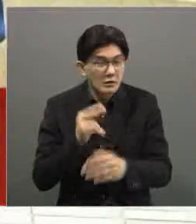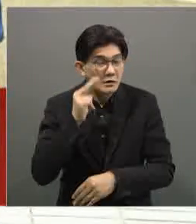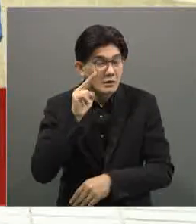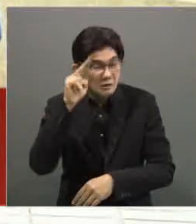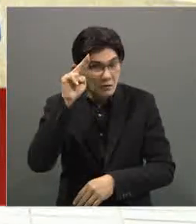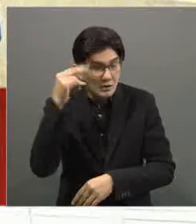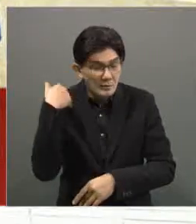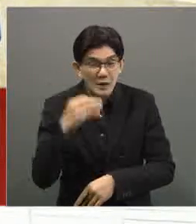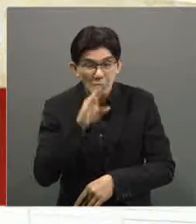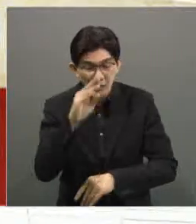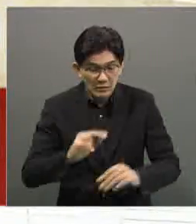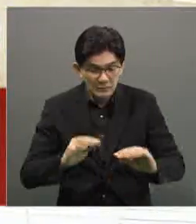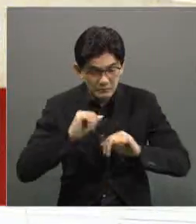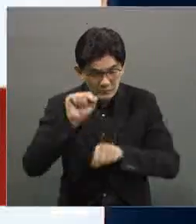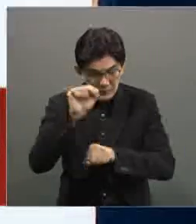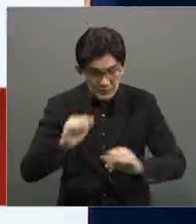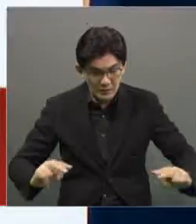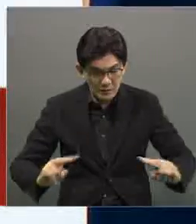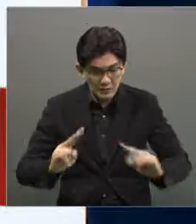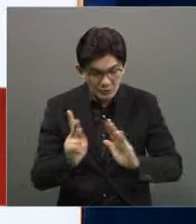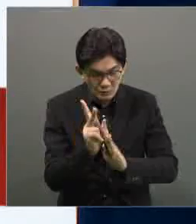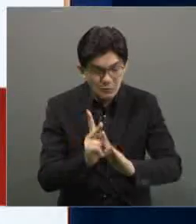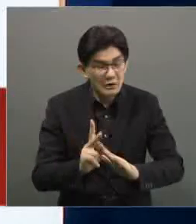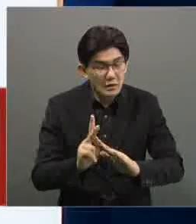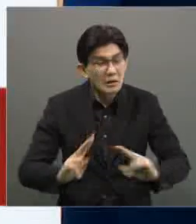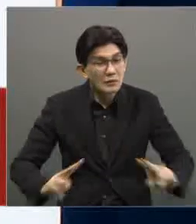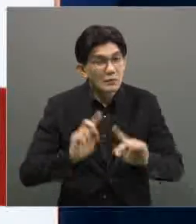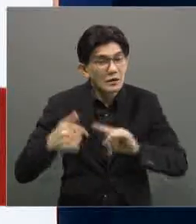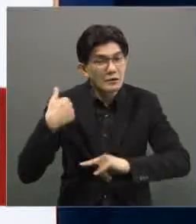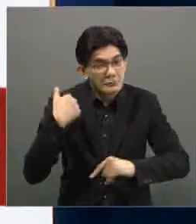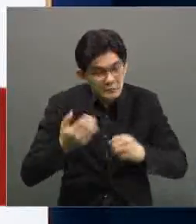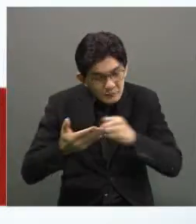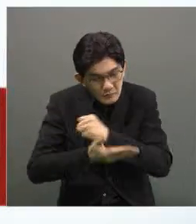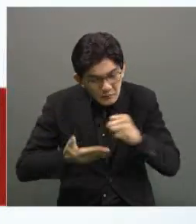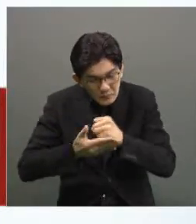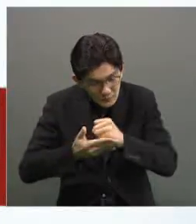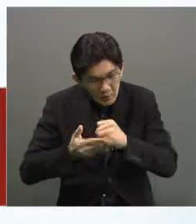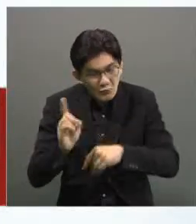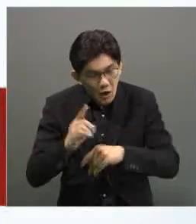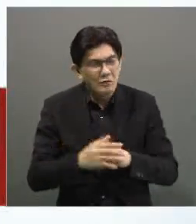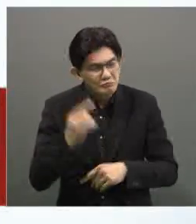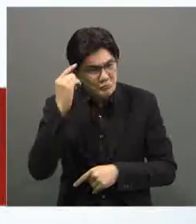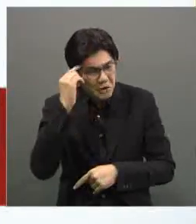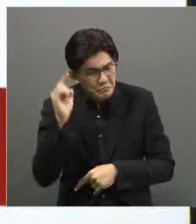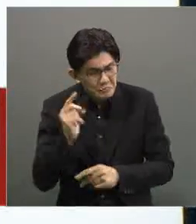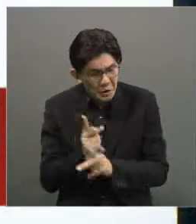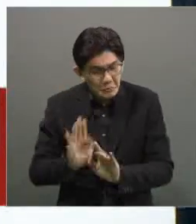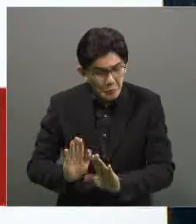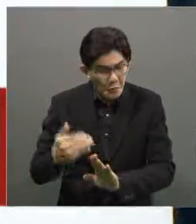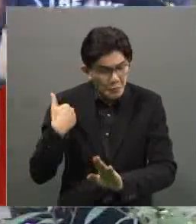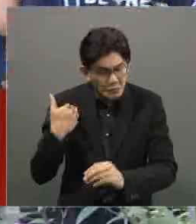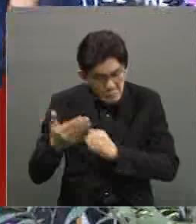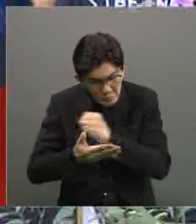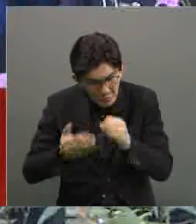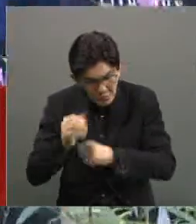ทวนประกาศกฎกระทรวงที่กำหนดปริมาณยาเสพติดให้โทษและวัตถุออกฤทธิ์ที่ให้สันนิษฐานว่ามีไว้ในครอบครองเพื่อเส